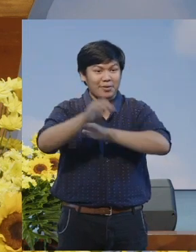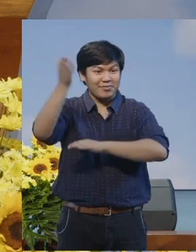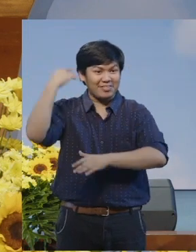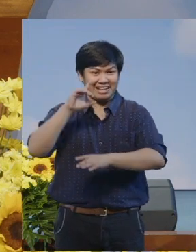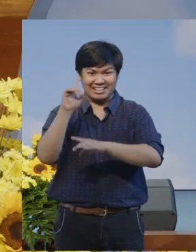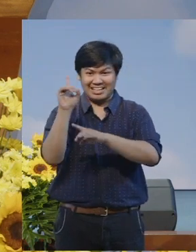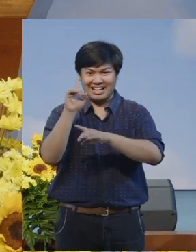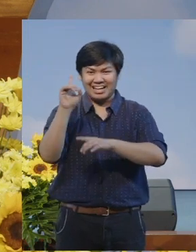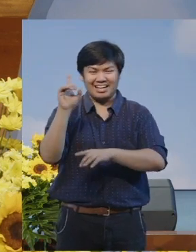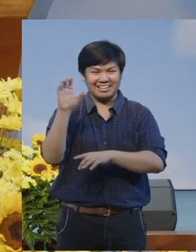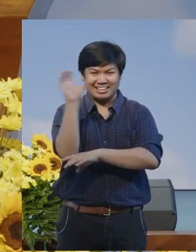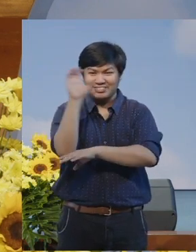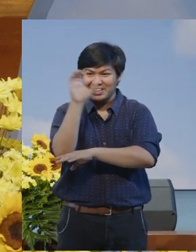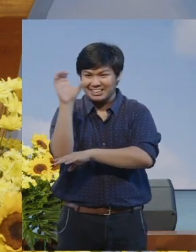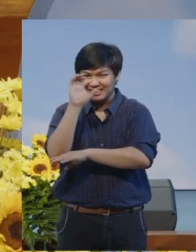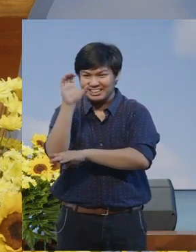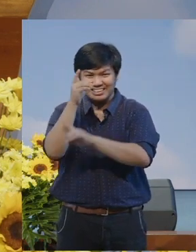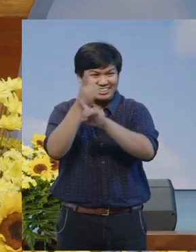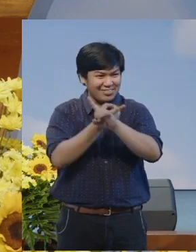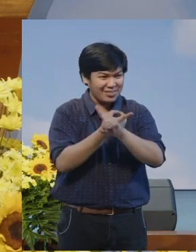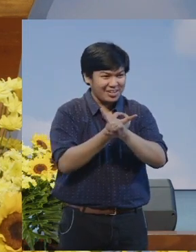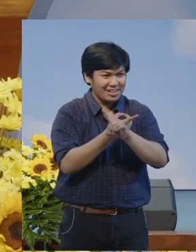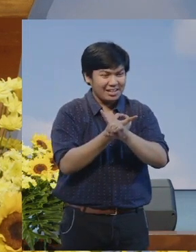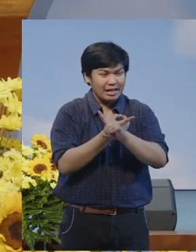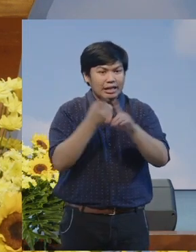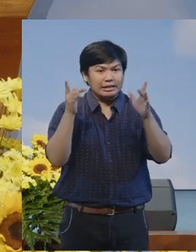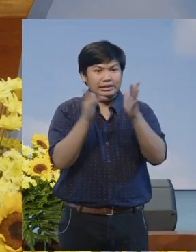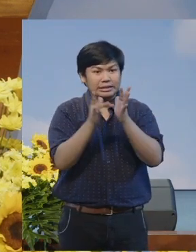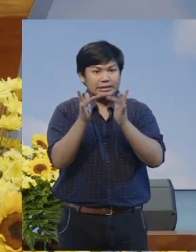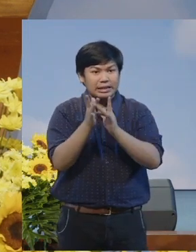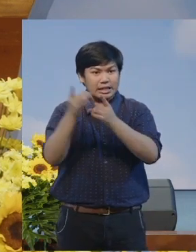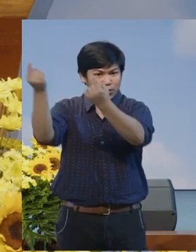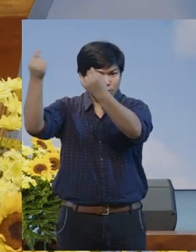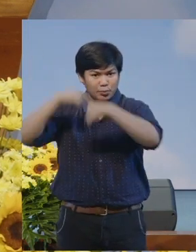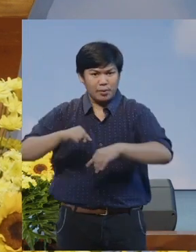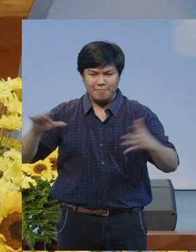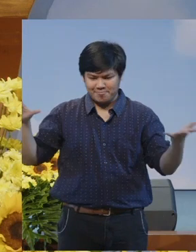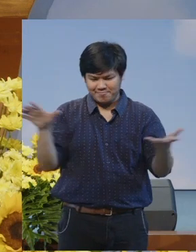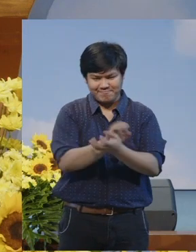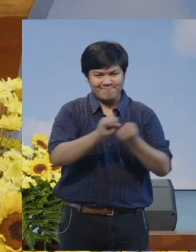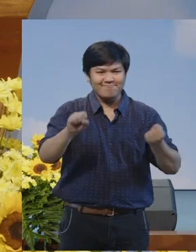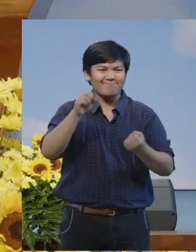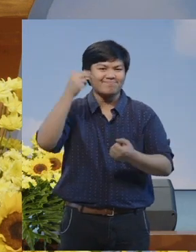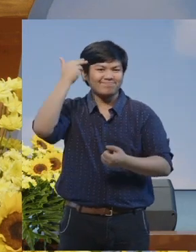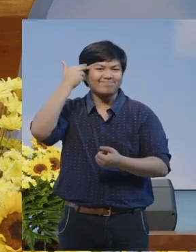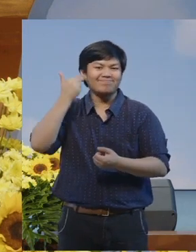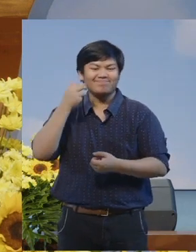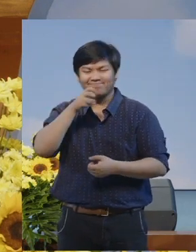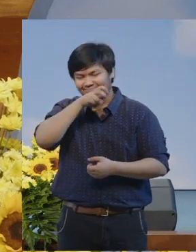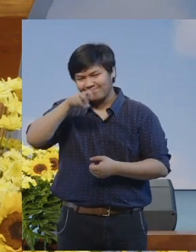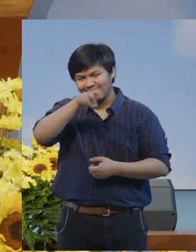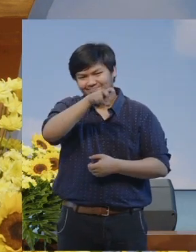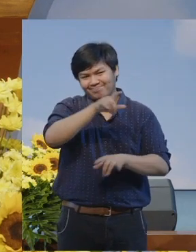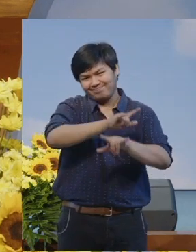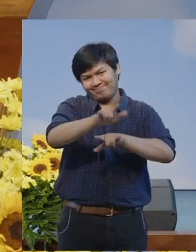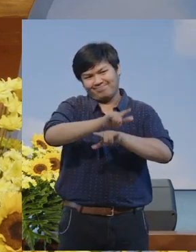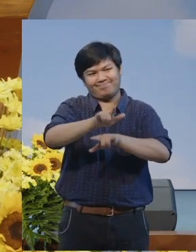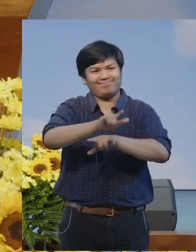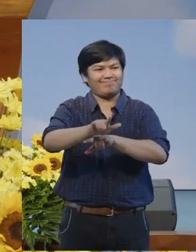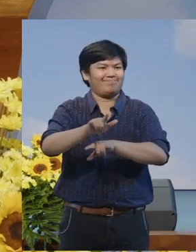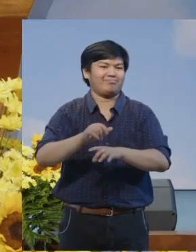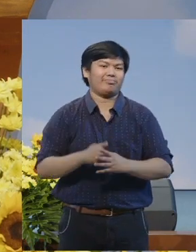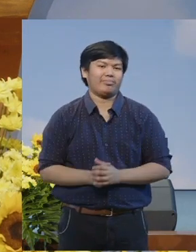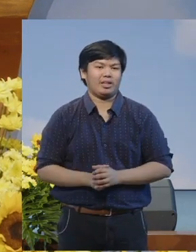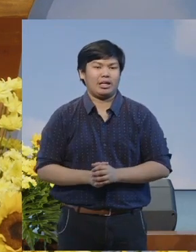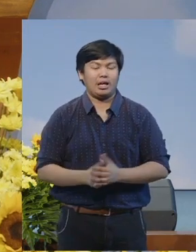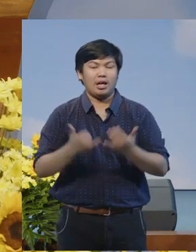lang last Christmas. Siya po ang dumurog kay Satanas. Sa Genesis 3:15 pa lang po, sinabi